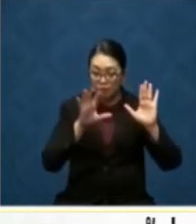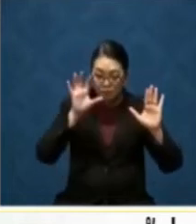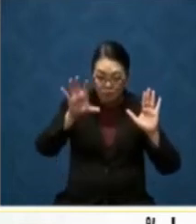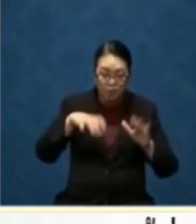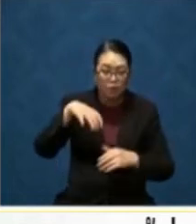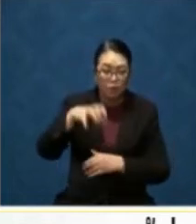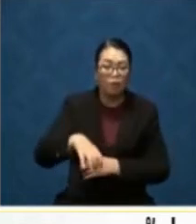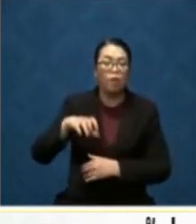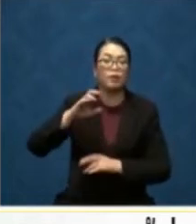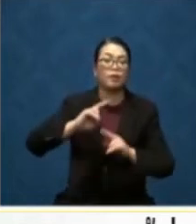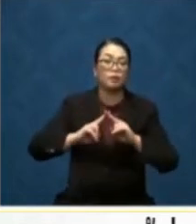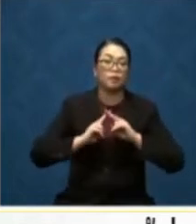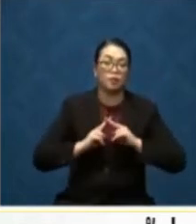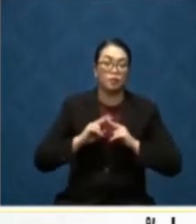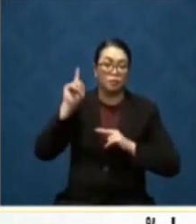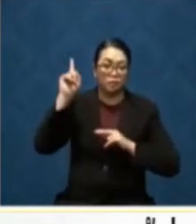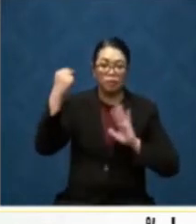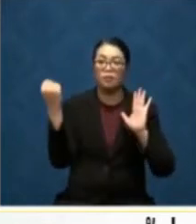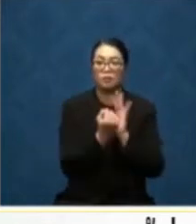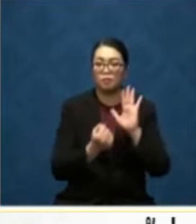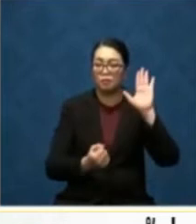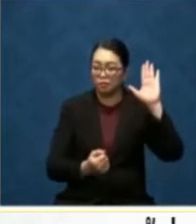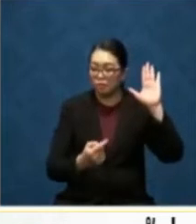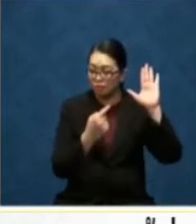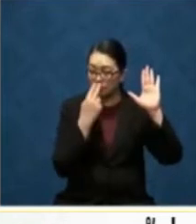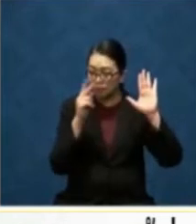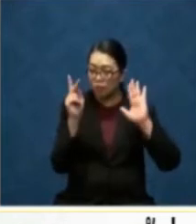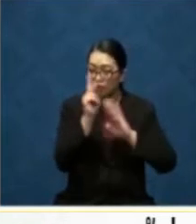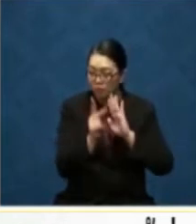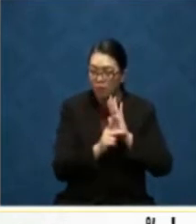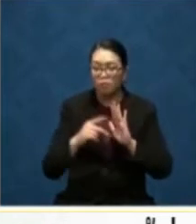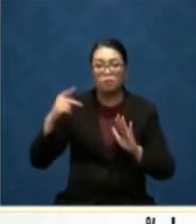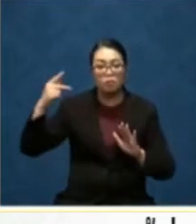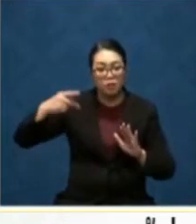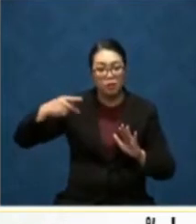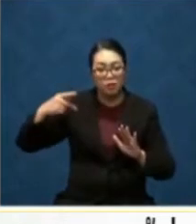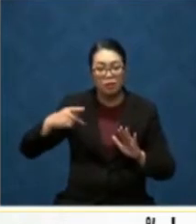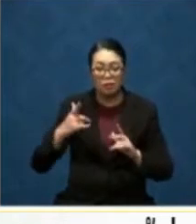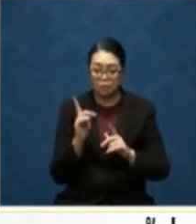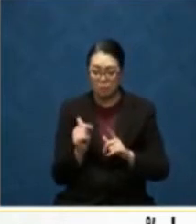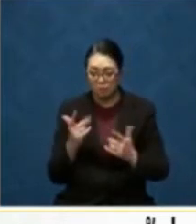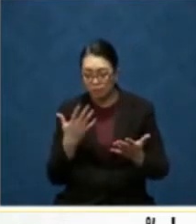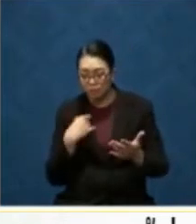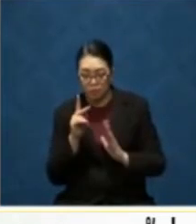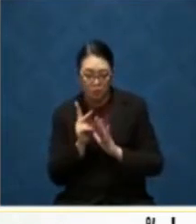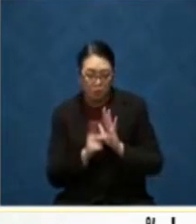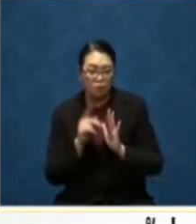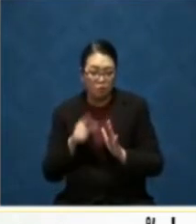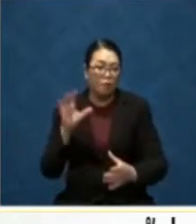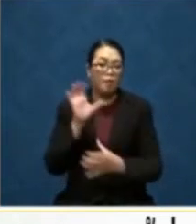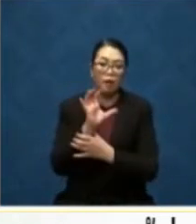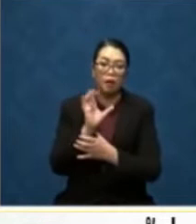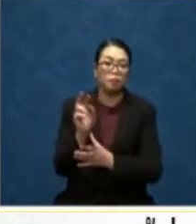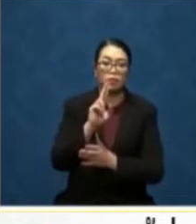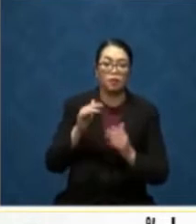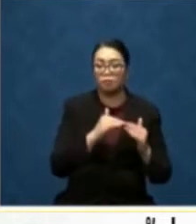าออกมาเฉพาะจ่อจง สำหับองคกรเอกชน ใเอกชน 1ซึงผมคิดว่า เป็การตลาก พราชปญญาตทภิตเตทมากหลก